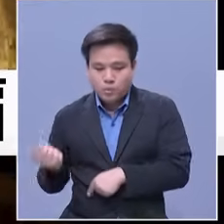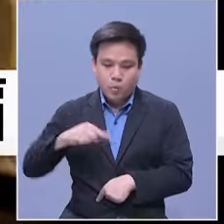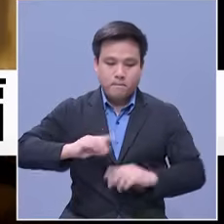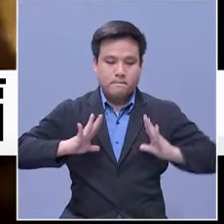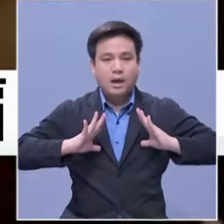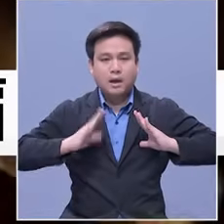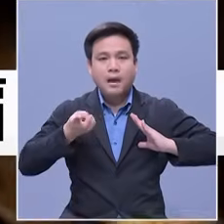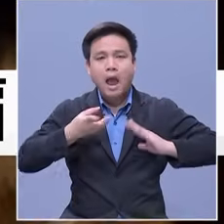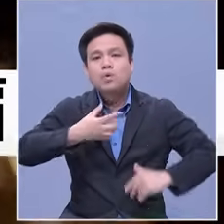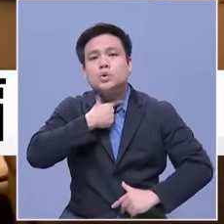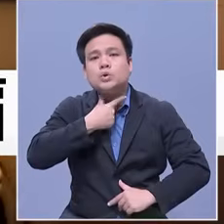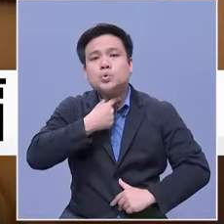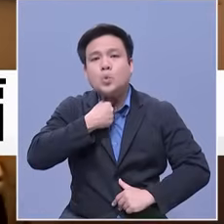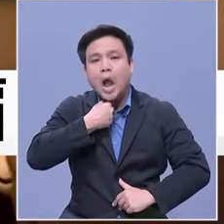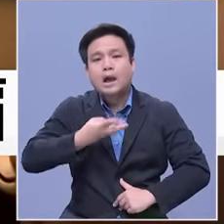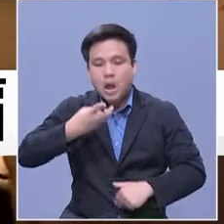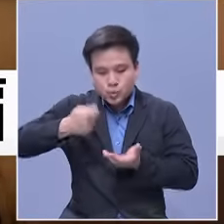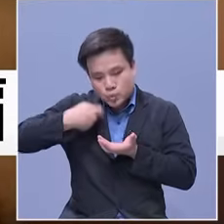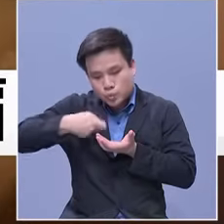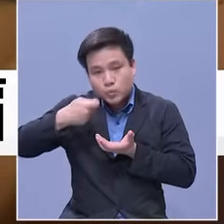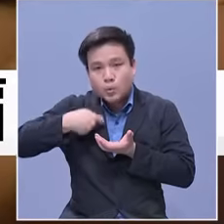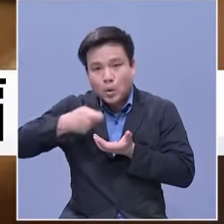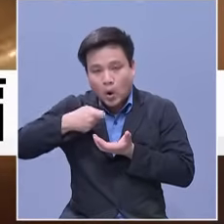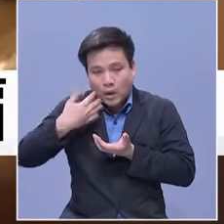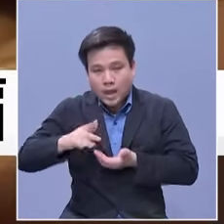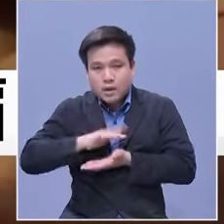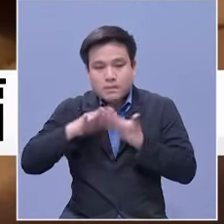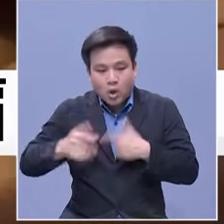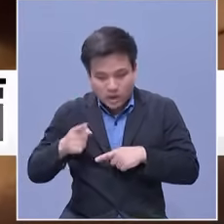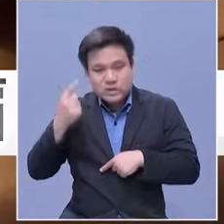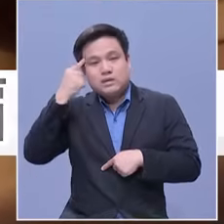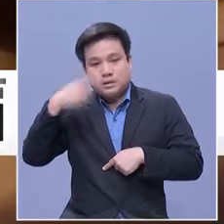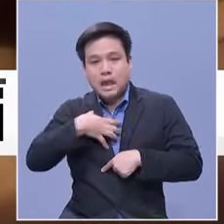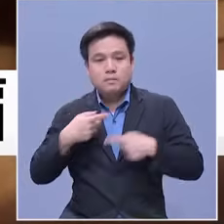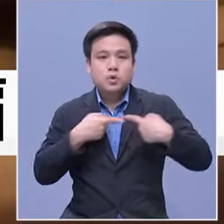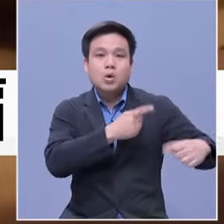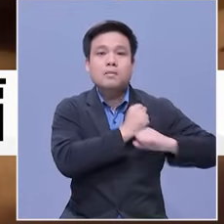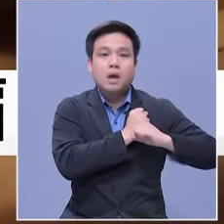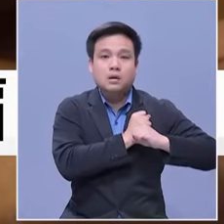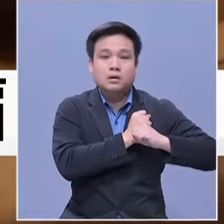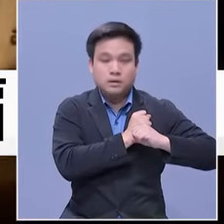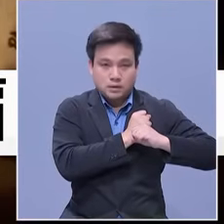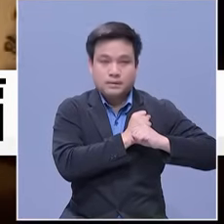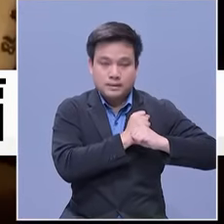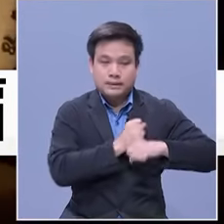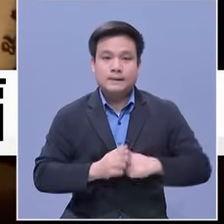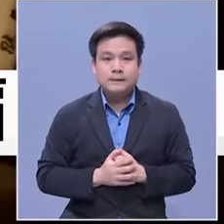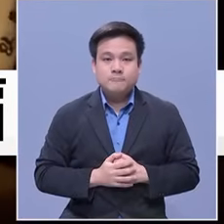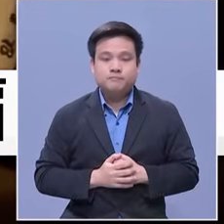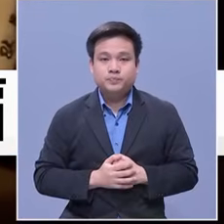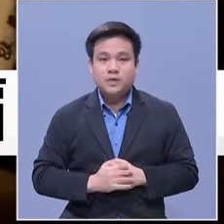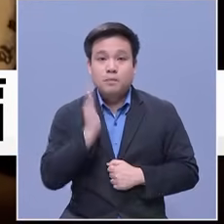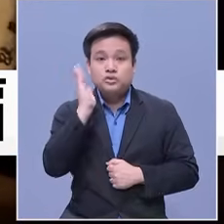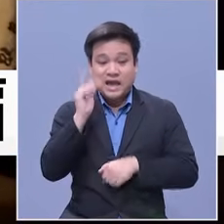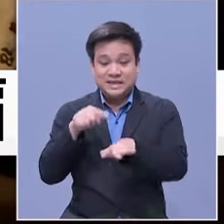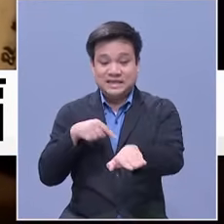ยจอดรถแวะกินข้าวข้างทางทางด้านของคุณกิรติเนี่ยเขาเป็นเจ้าของรถ Vios คันที่ถูกชนแล้วรถของเขา